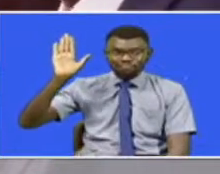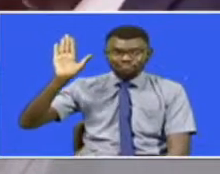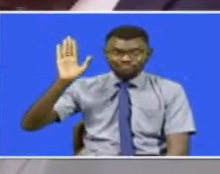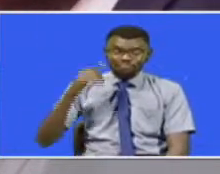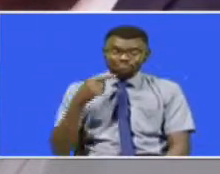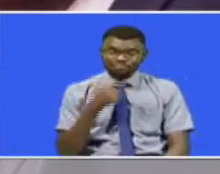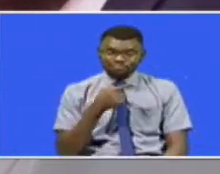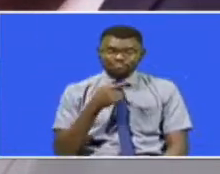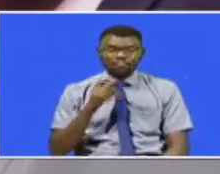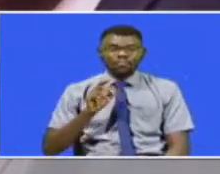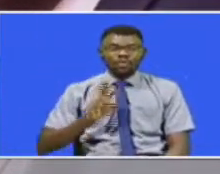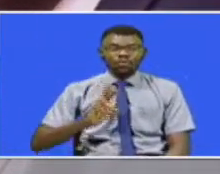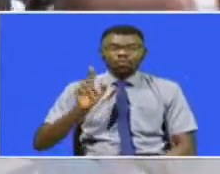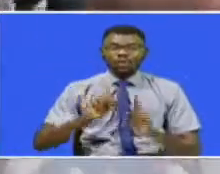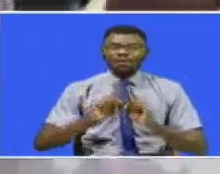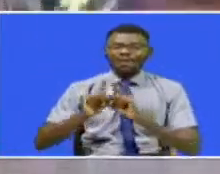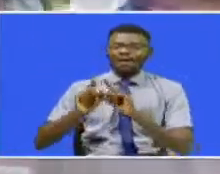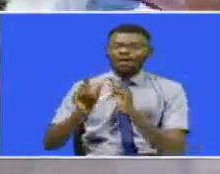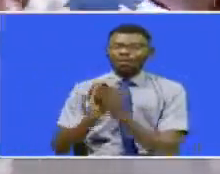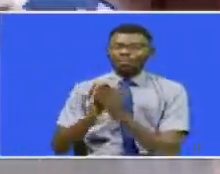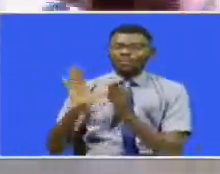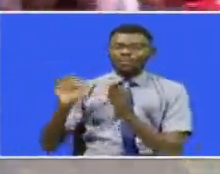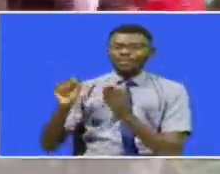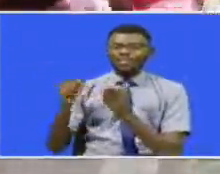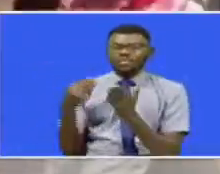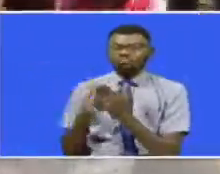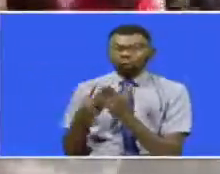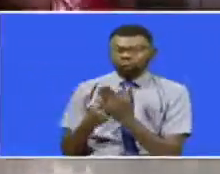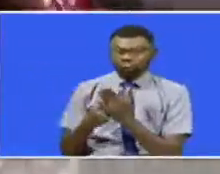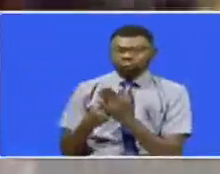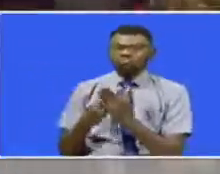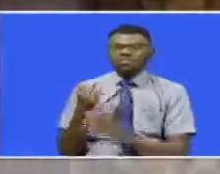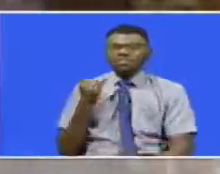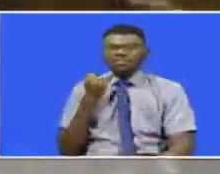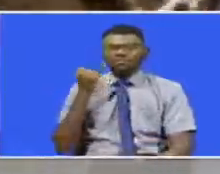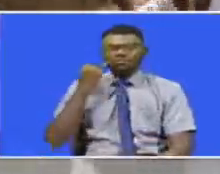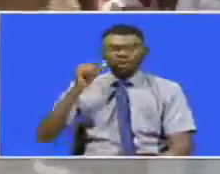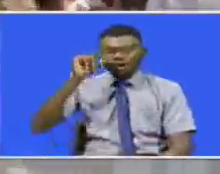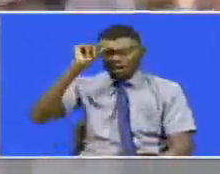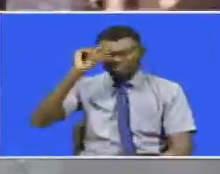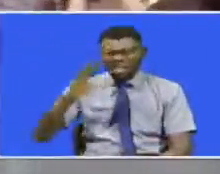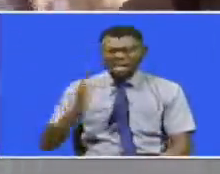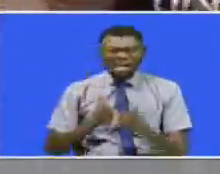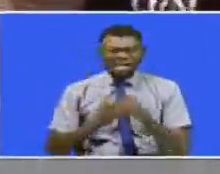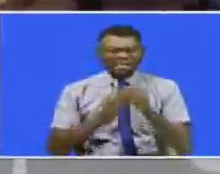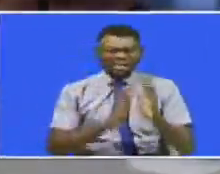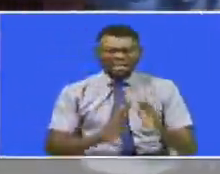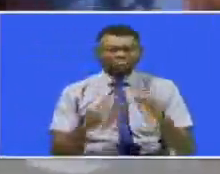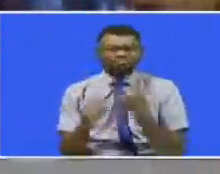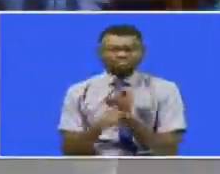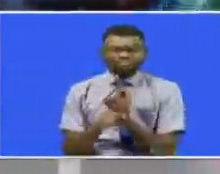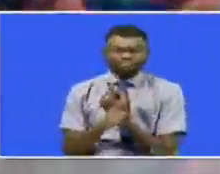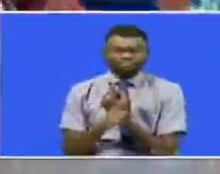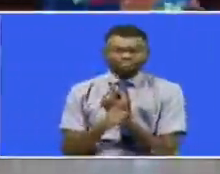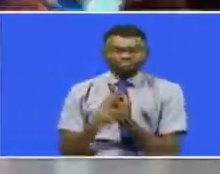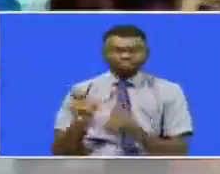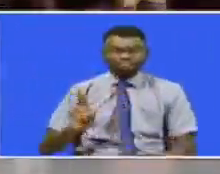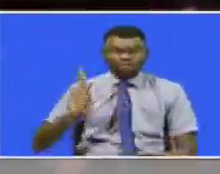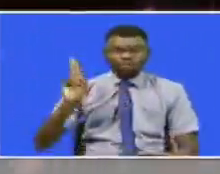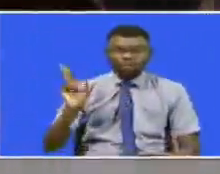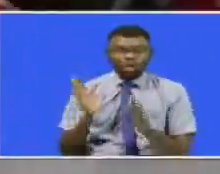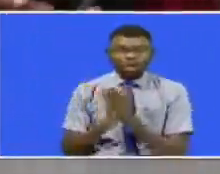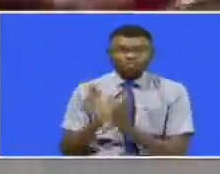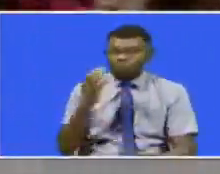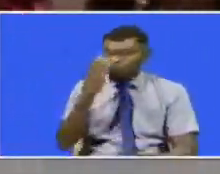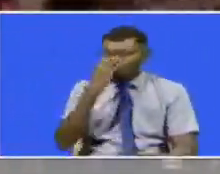hazina ya taifa huku Ritani, gavana wa Nakuru Lee Kinyanjui, miongoni mwa viongozi wengine. Muungano wa kisiasa kati ya Rais Kenyatta na naibu